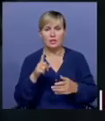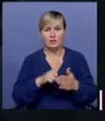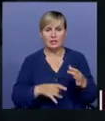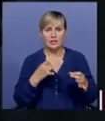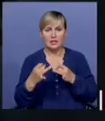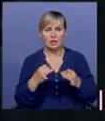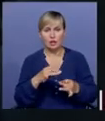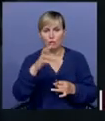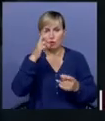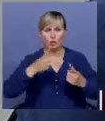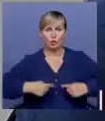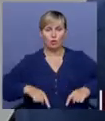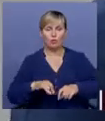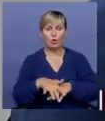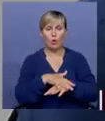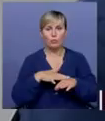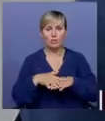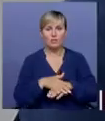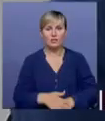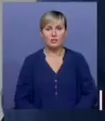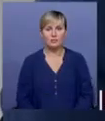диалог государственных органов и общества.